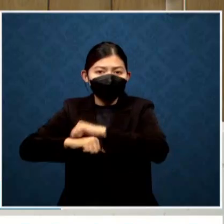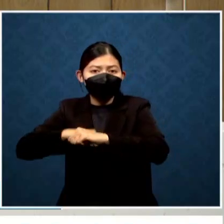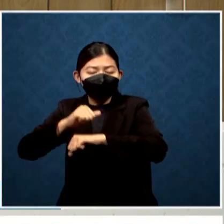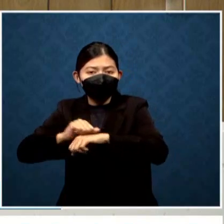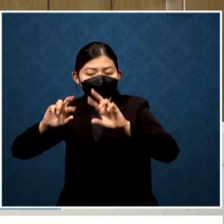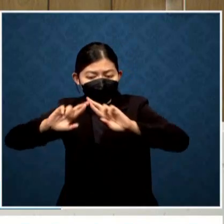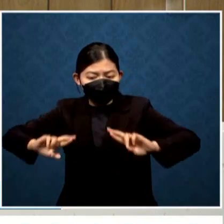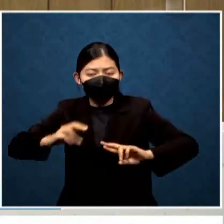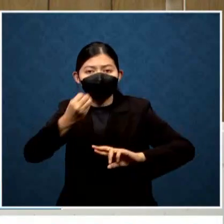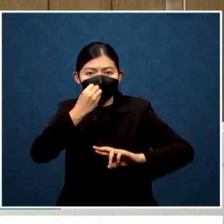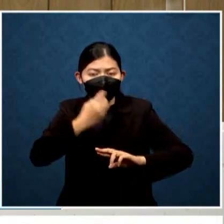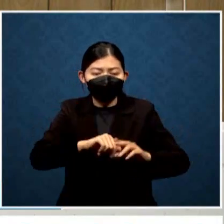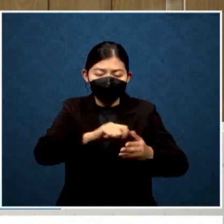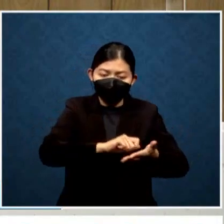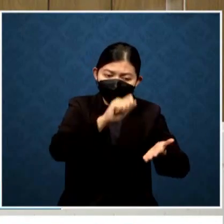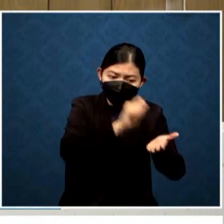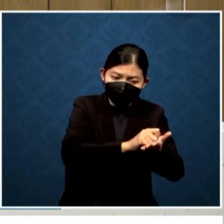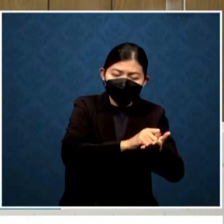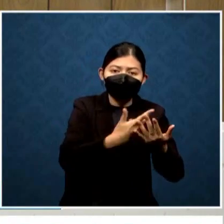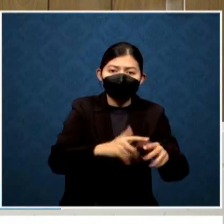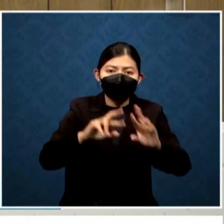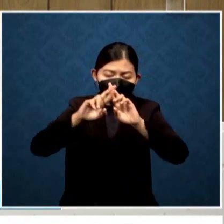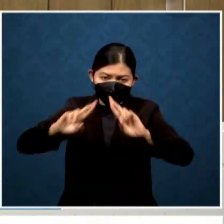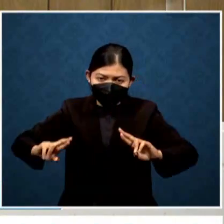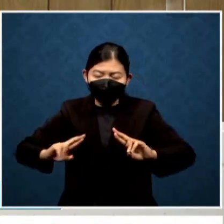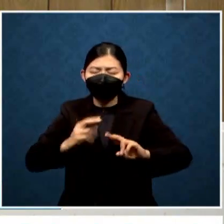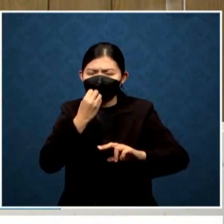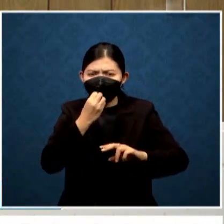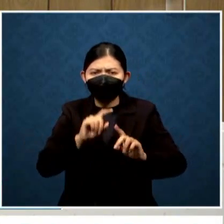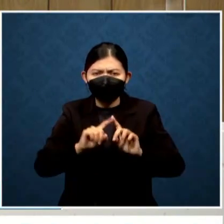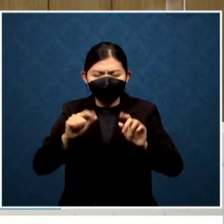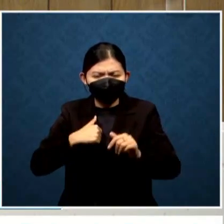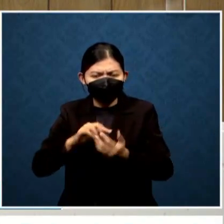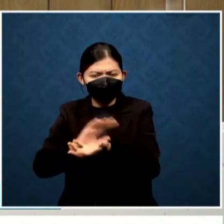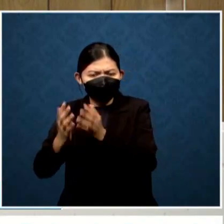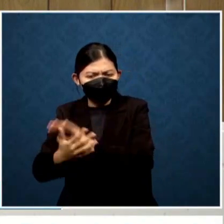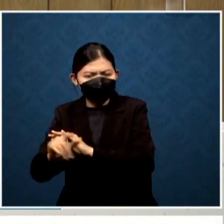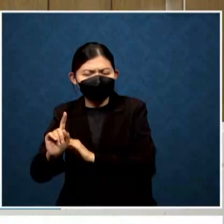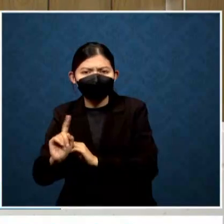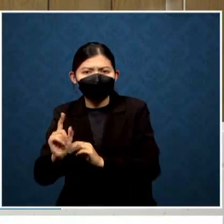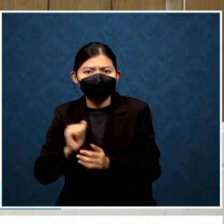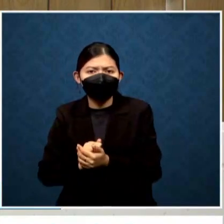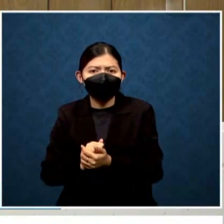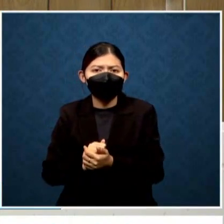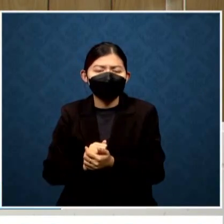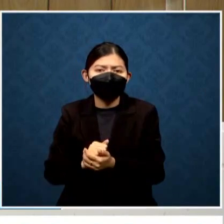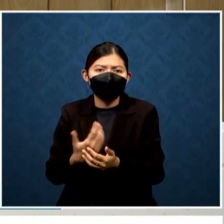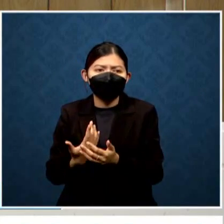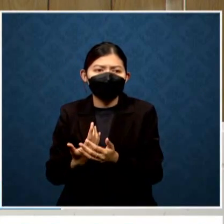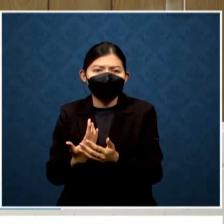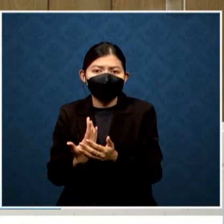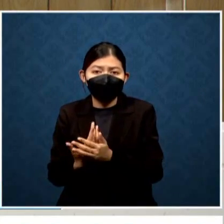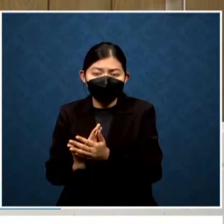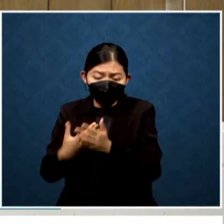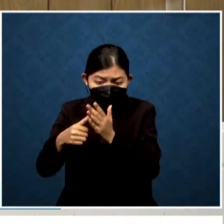ารขอจดพาณิชย์เป็นร้านอาหารแต่เวลาทำจริงเขาเกิดเป็นหนี้นะเกิดเป็นหนี้ขึ้นมาเอาในขั้น